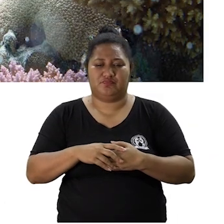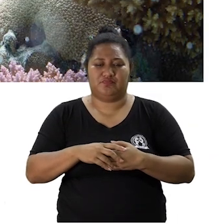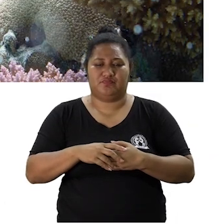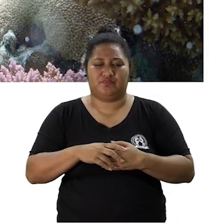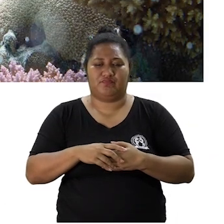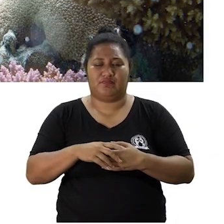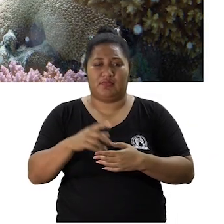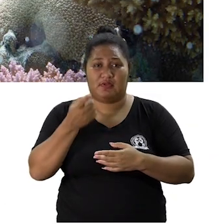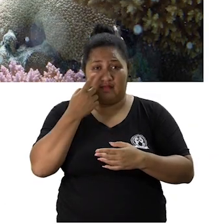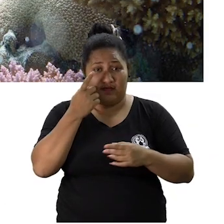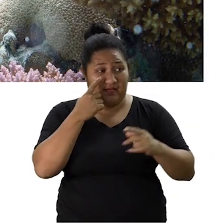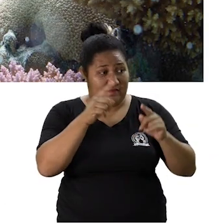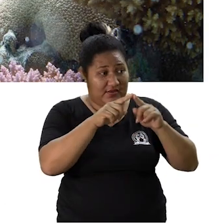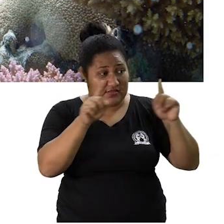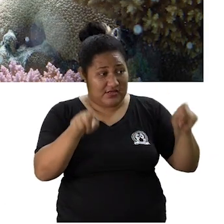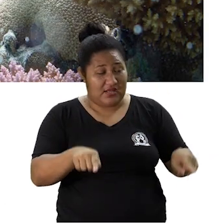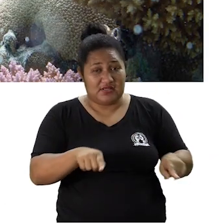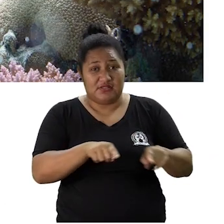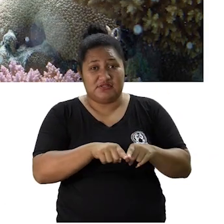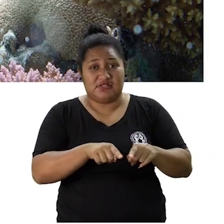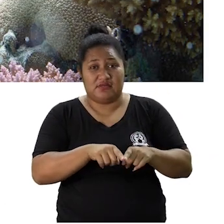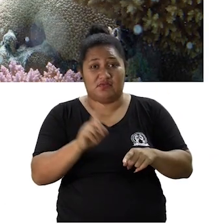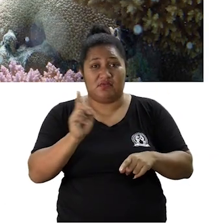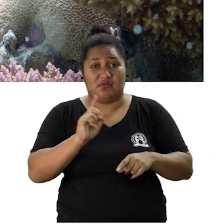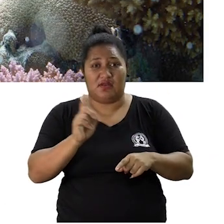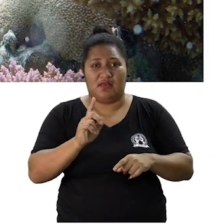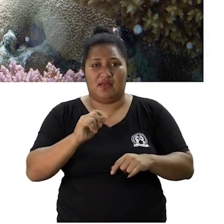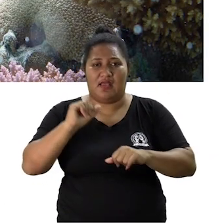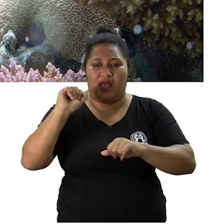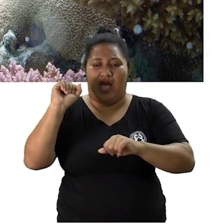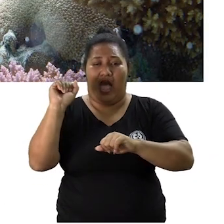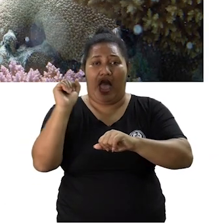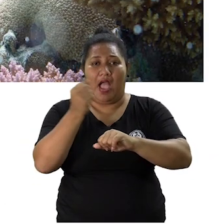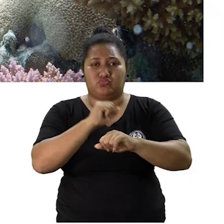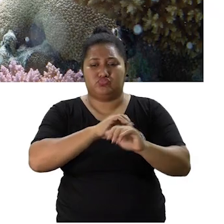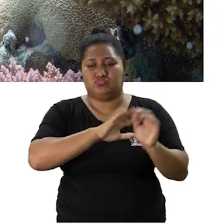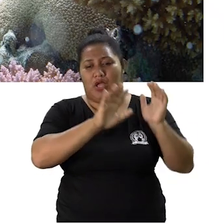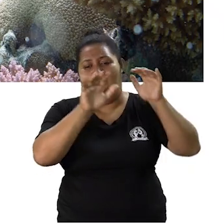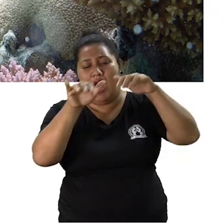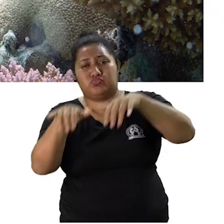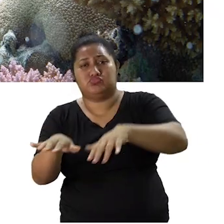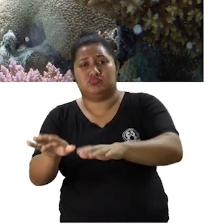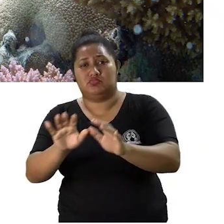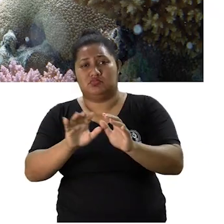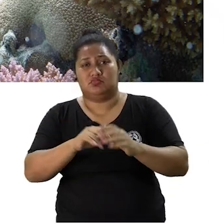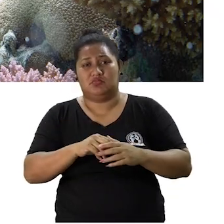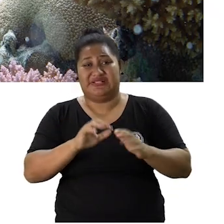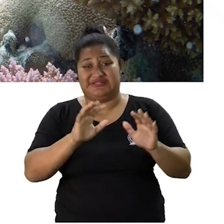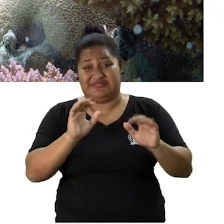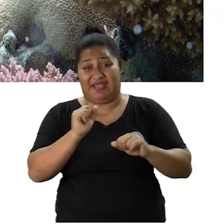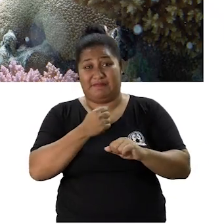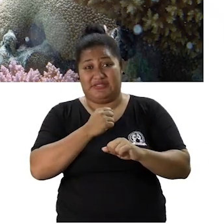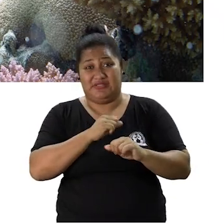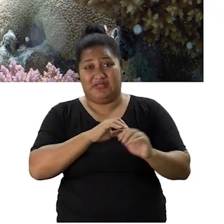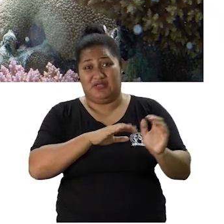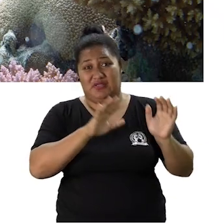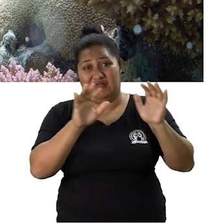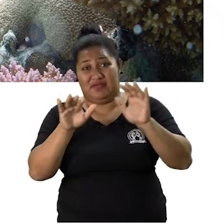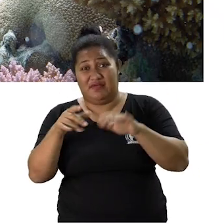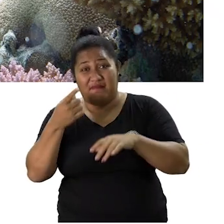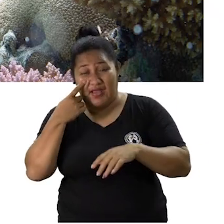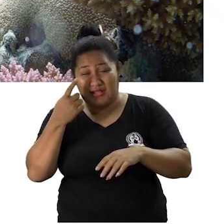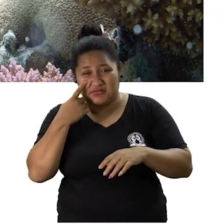O le ata lea tamaiti, o le ata leo o le a au, na tau wa ai ei tamaiti. Ia, e whelanu